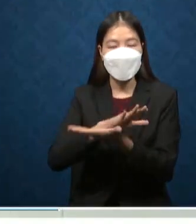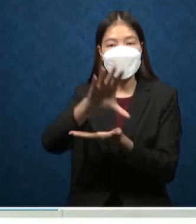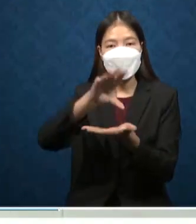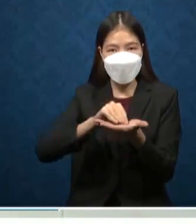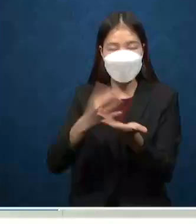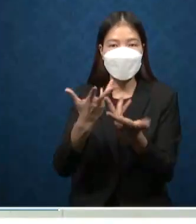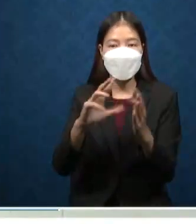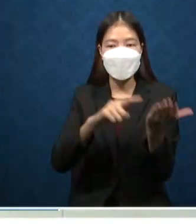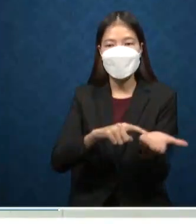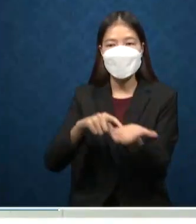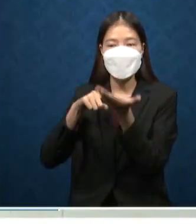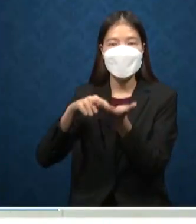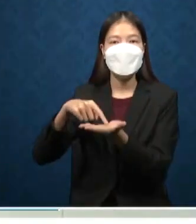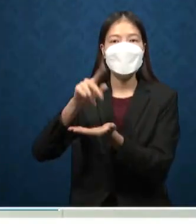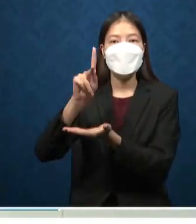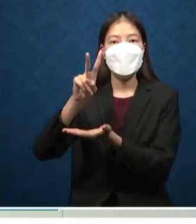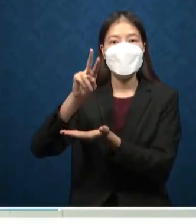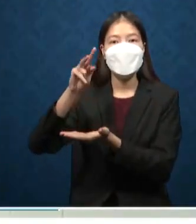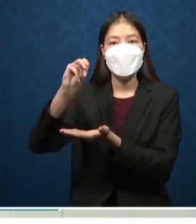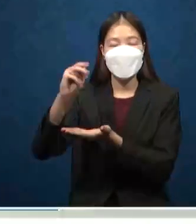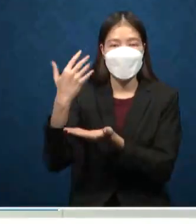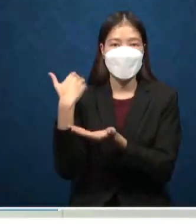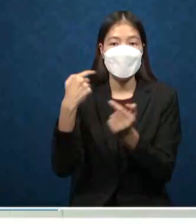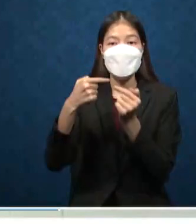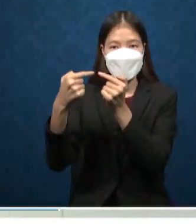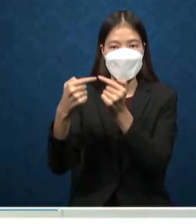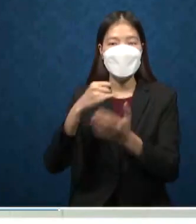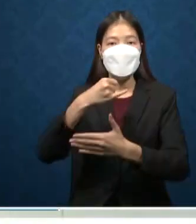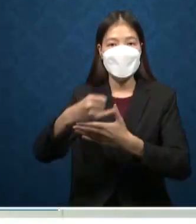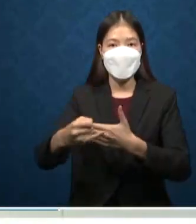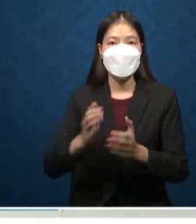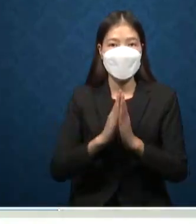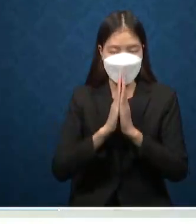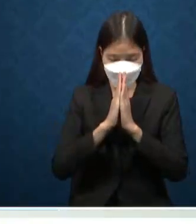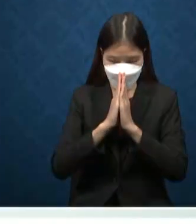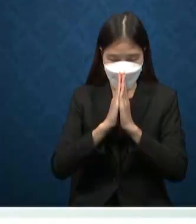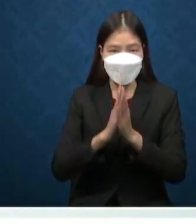าแล้วเสนอต่อครม.ต่อไปขอบพระคุณครับท่านประธานจบแล้วครับ ขอบคุณครับท่านประธานคณะกรรมการ